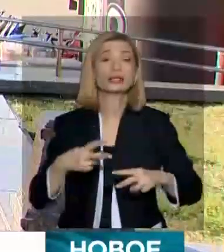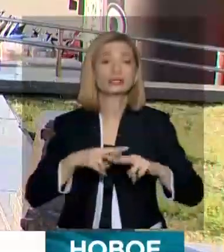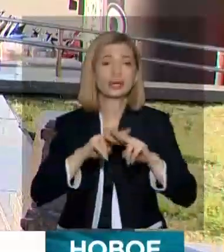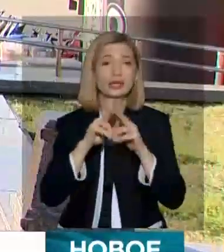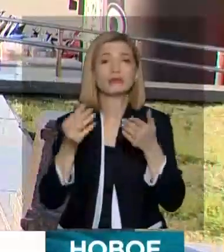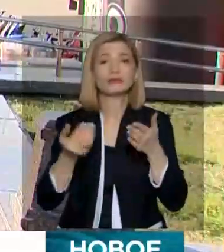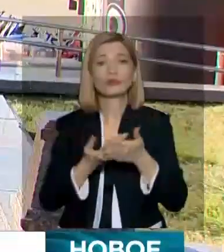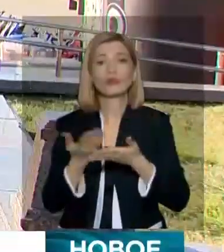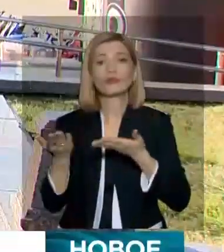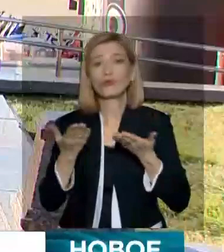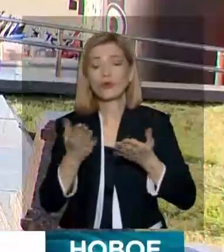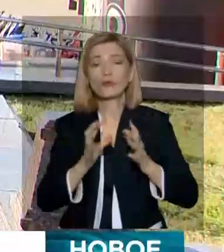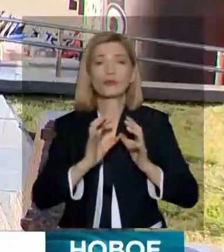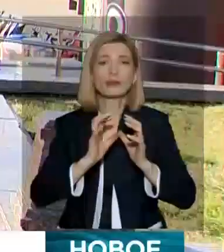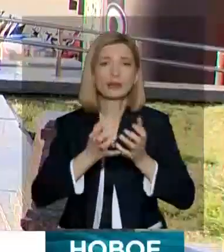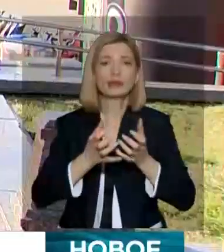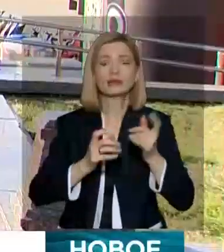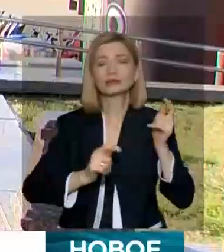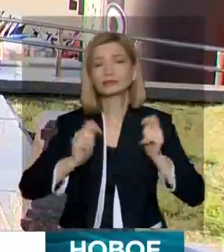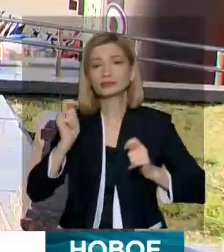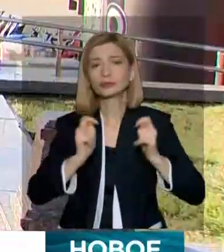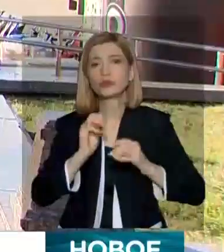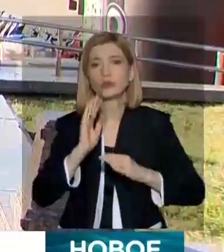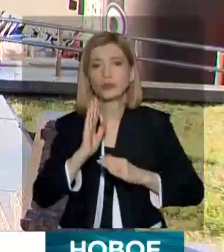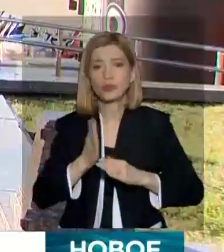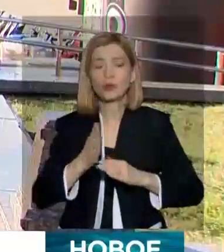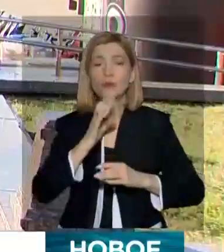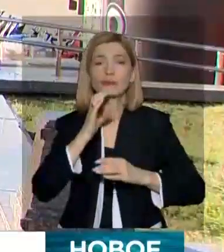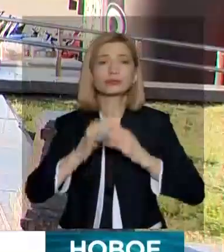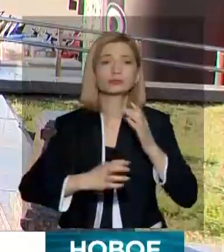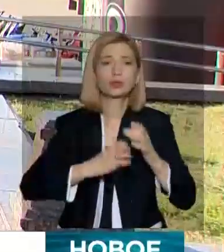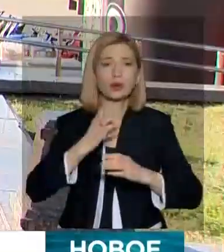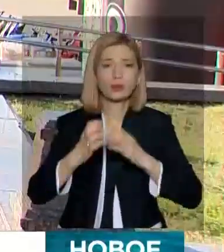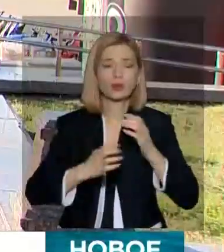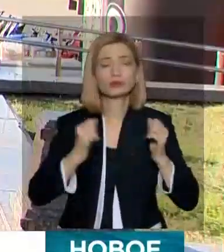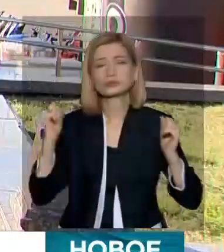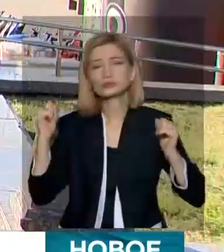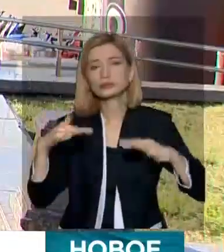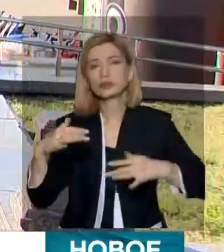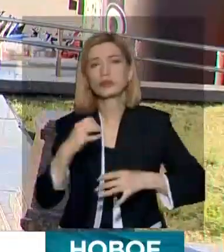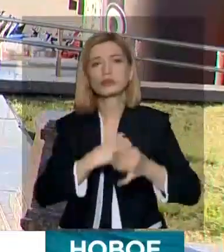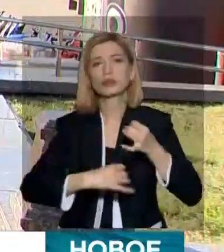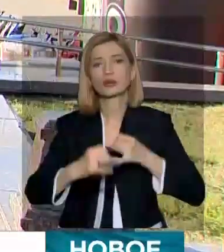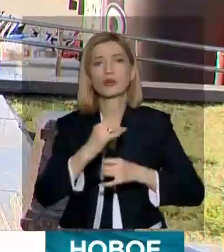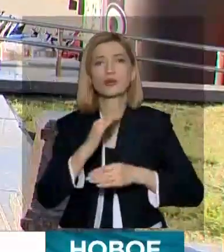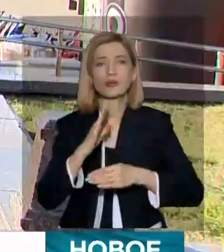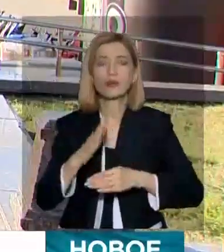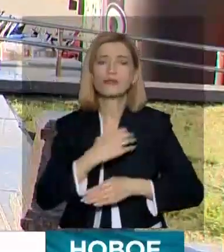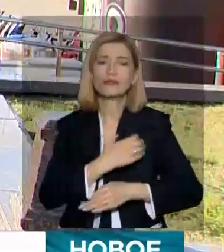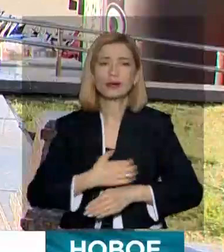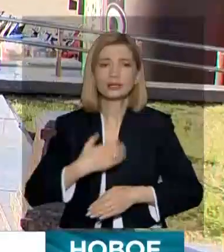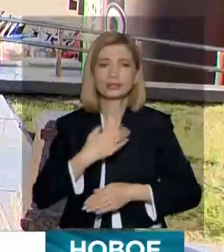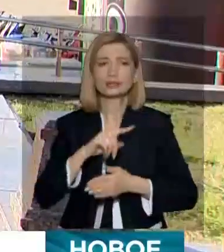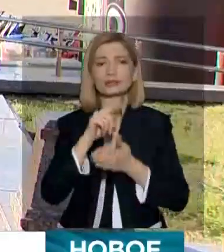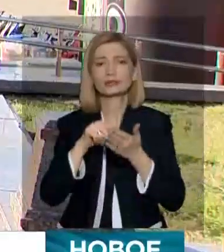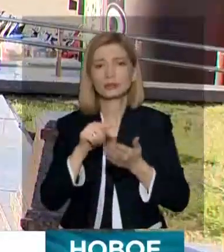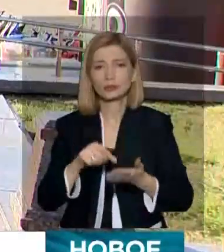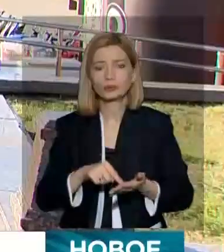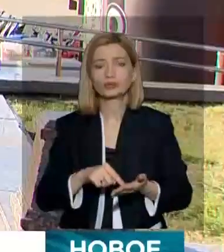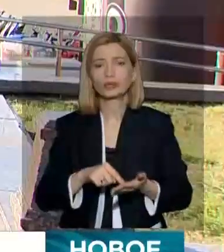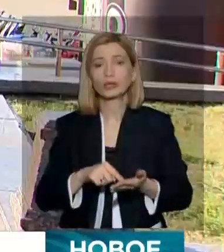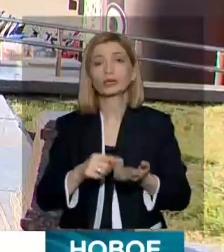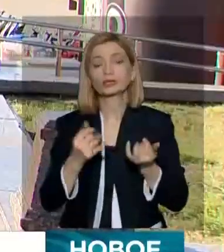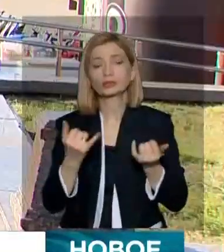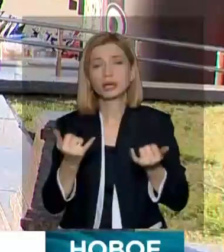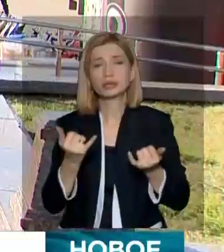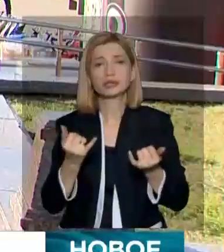будет в объективе мировых СМИ, в очередной раз став международной дискуссионной площадкой, где обсуждают наиболее актуальные вопросы современности.